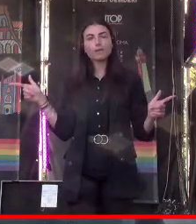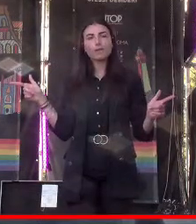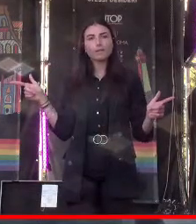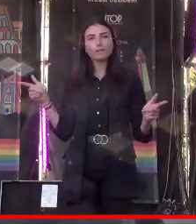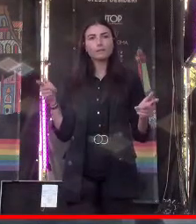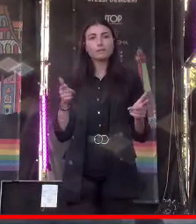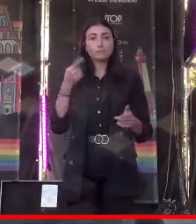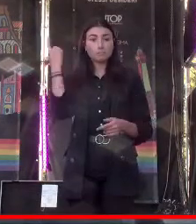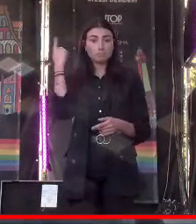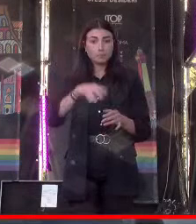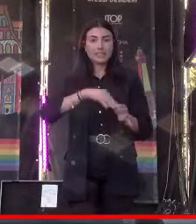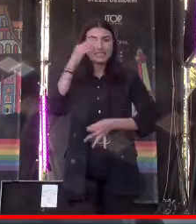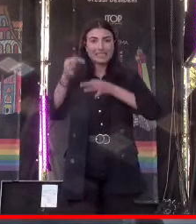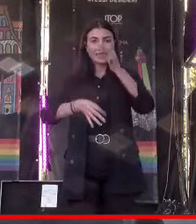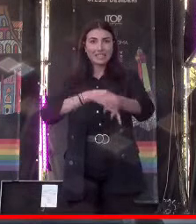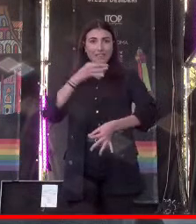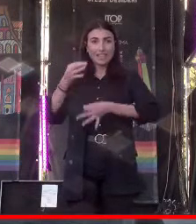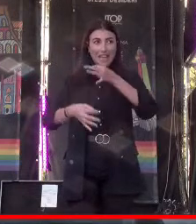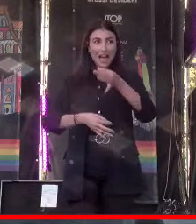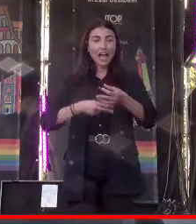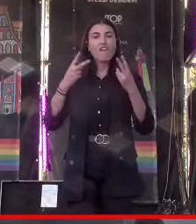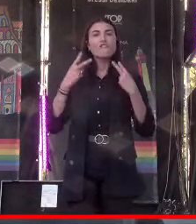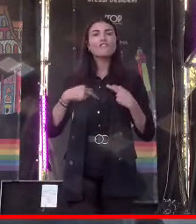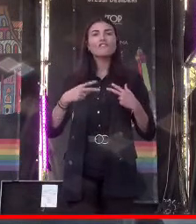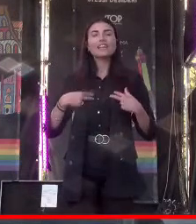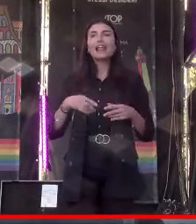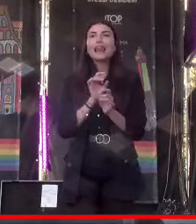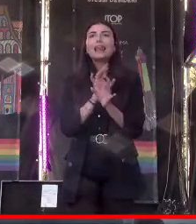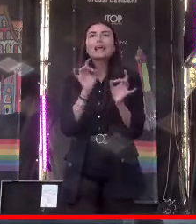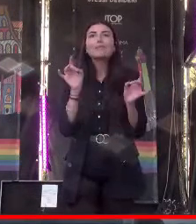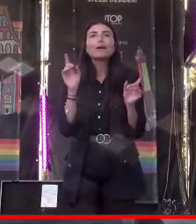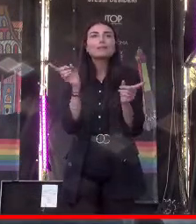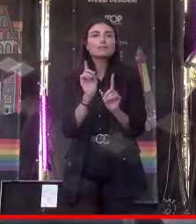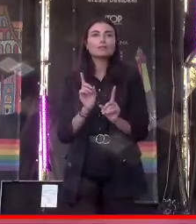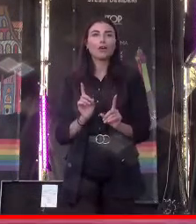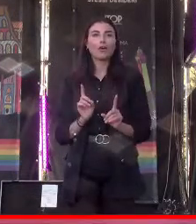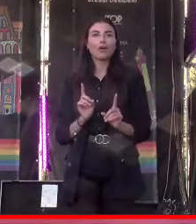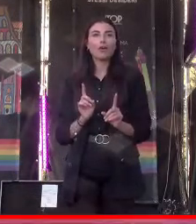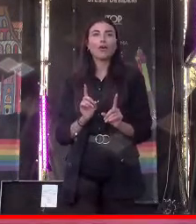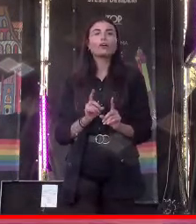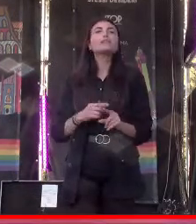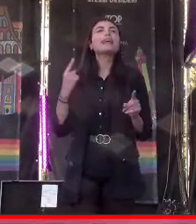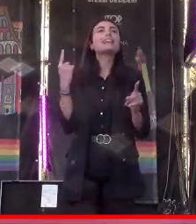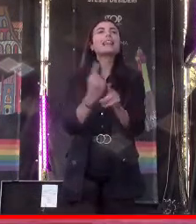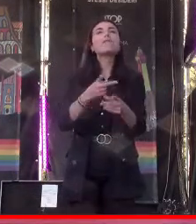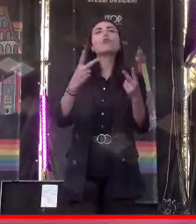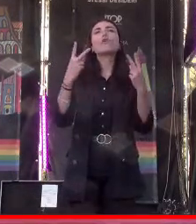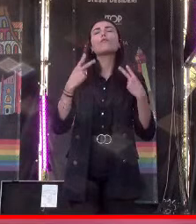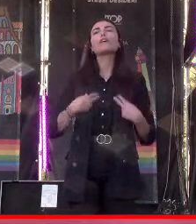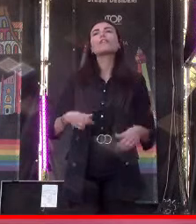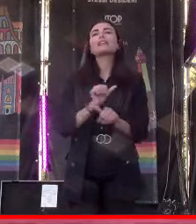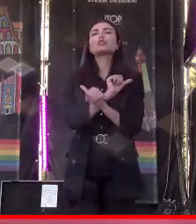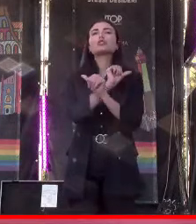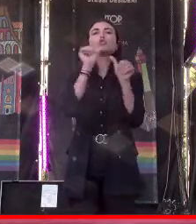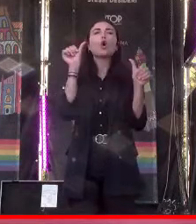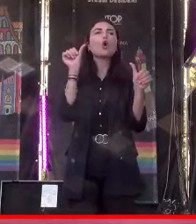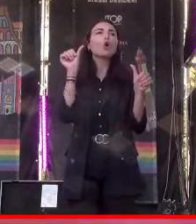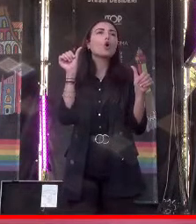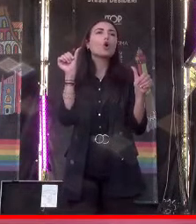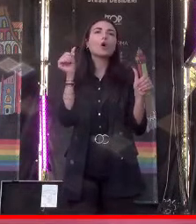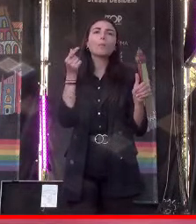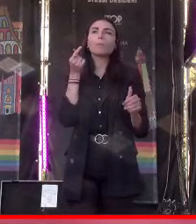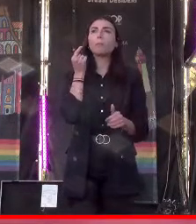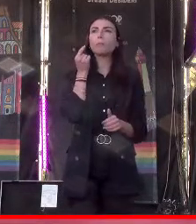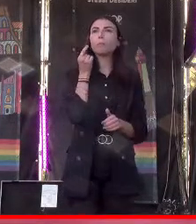non consentirgli di vivere la vita liberamente come vorrebbero, perché devono vivere quello che gli viene consentito vivere, cioè fare